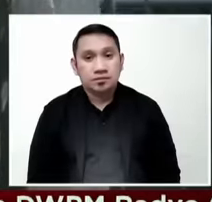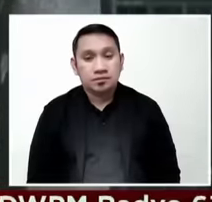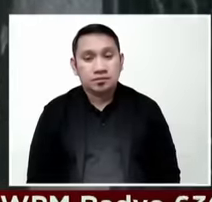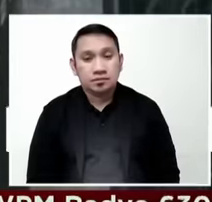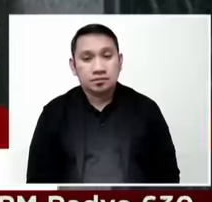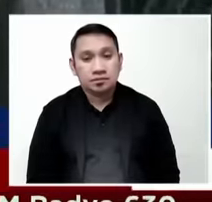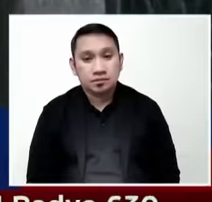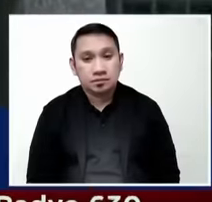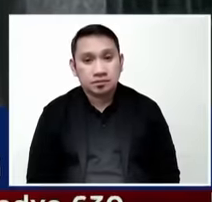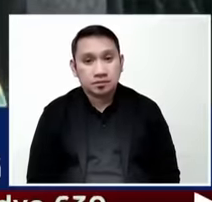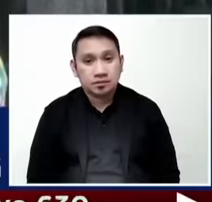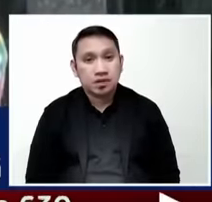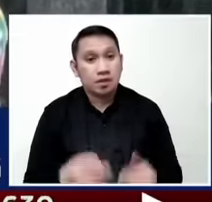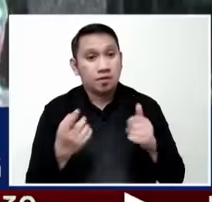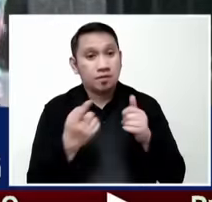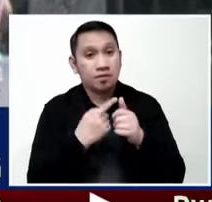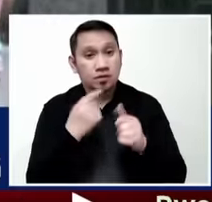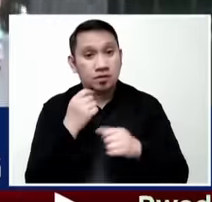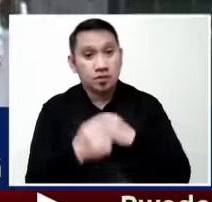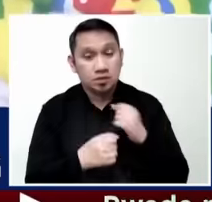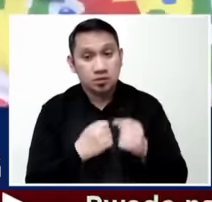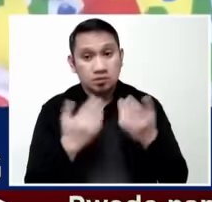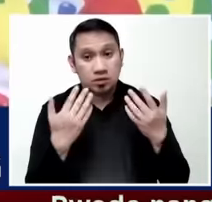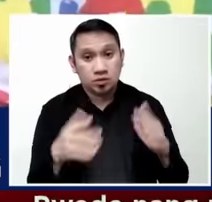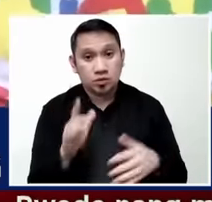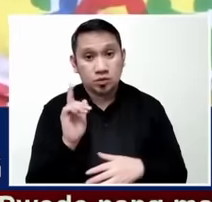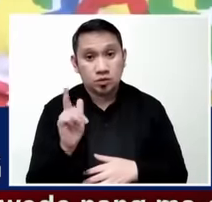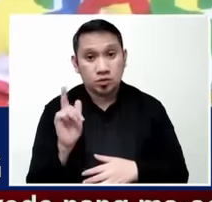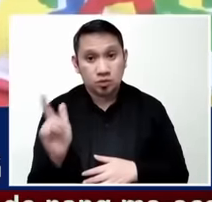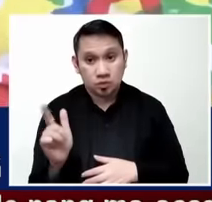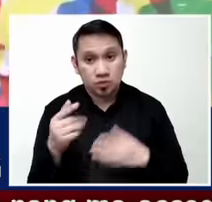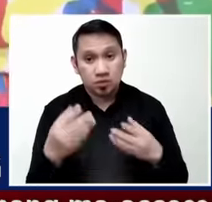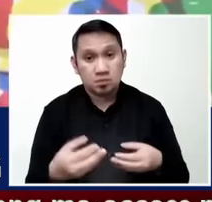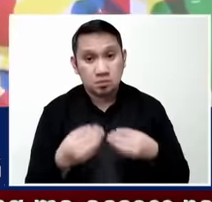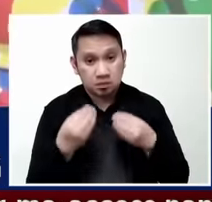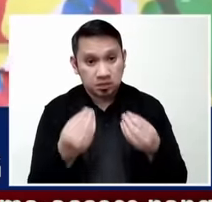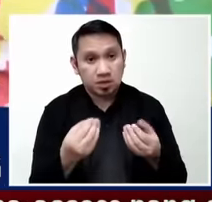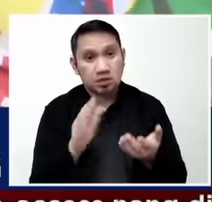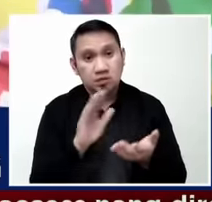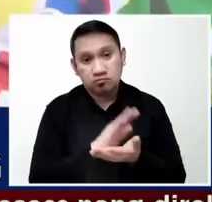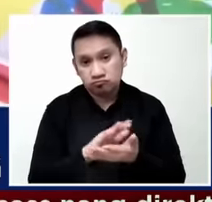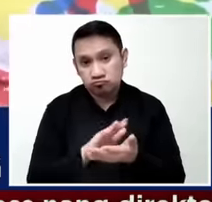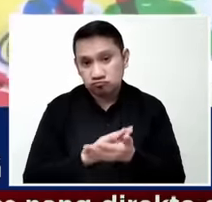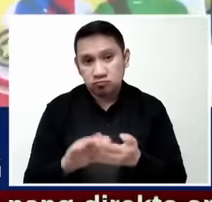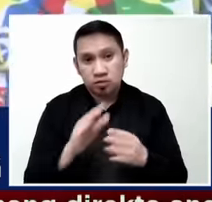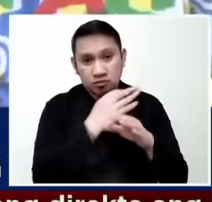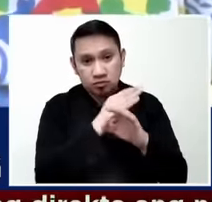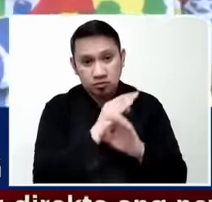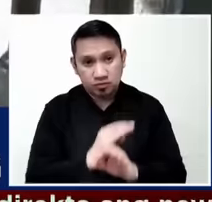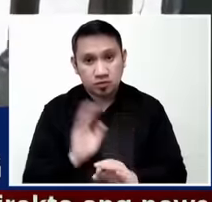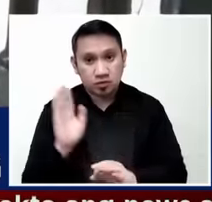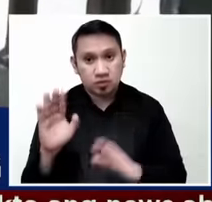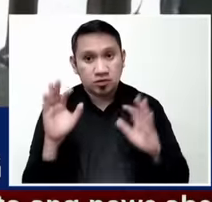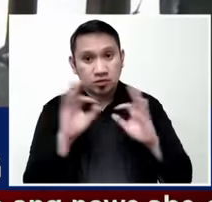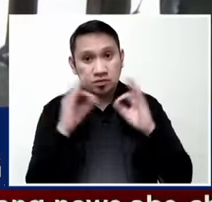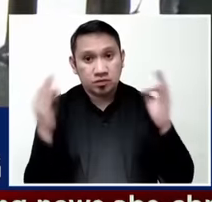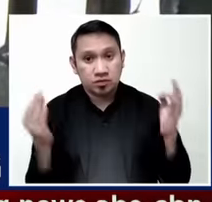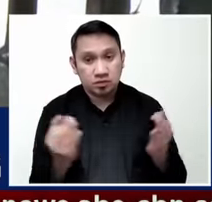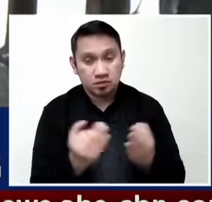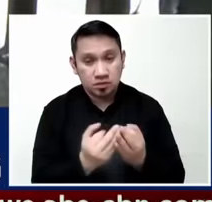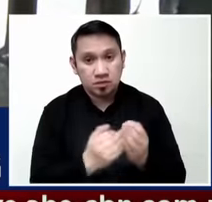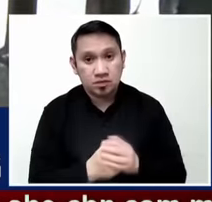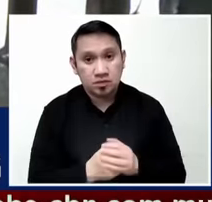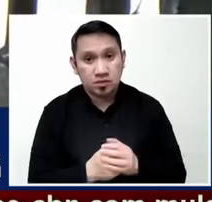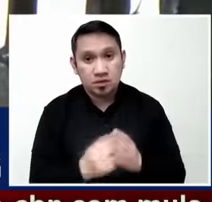Ito ang unang taon mula noong 2020 na mabibigyan ng bagong bihis at ayos ang musoleo ng pamilya ni Aida. Kaya kahit